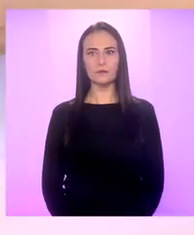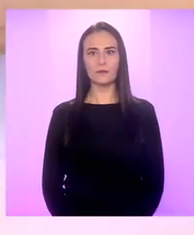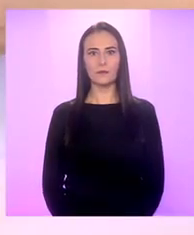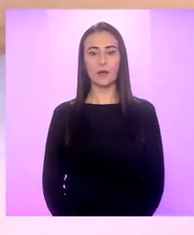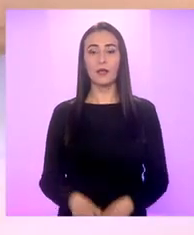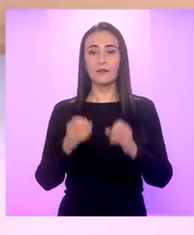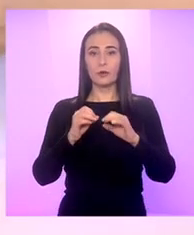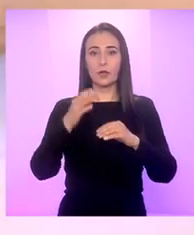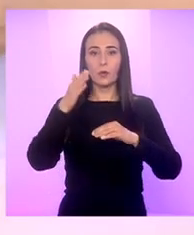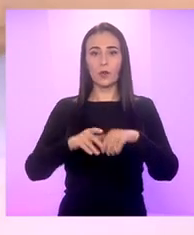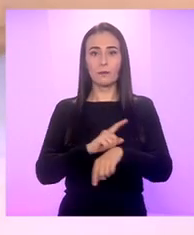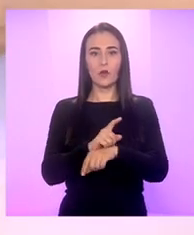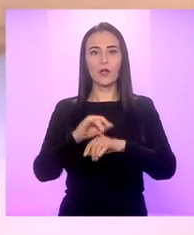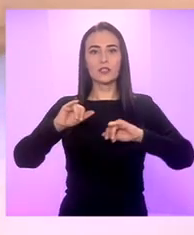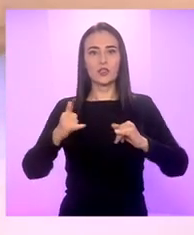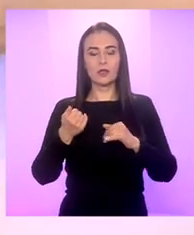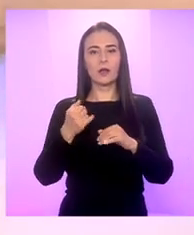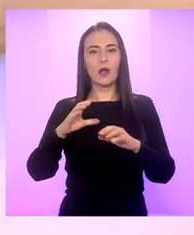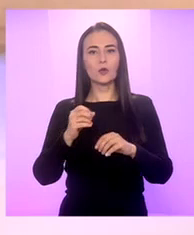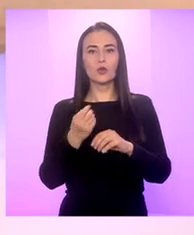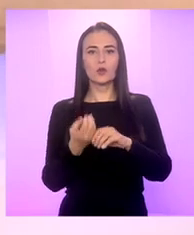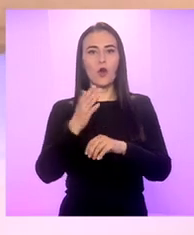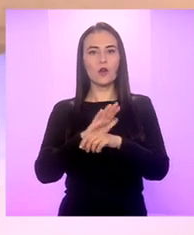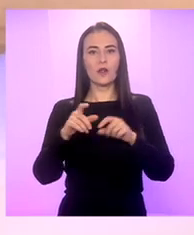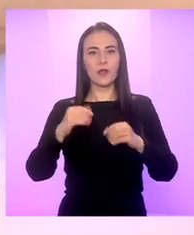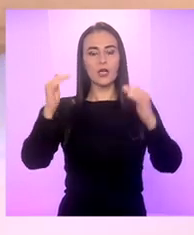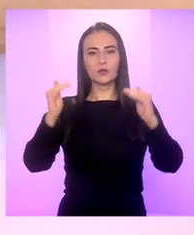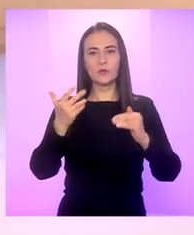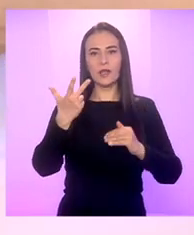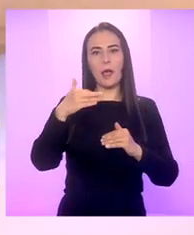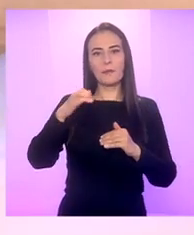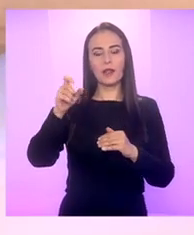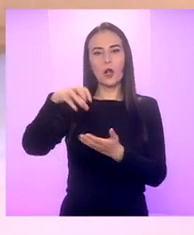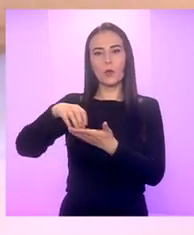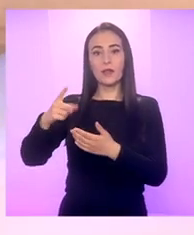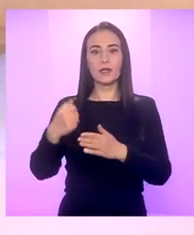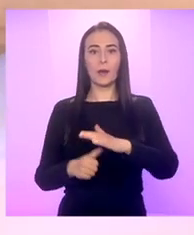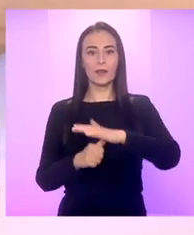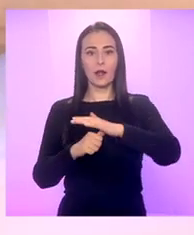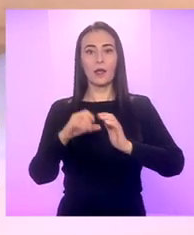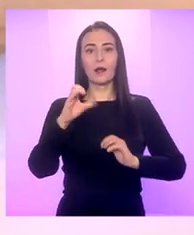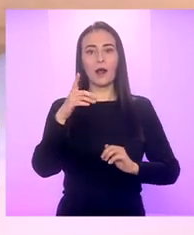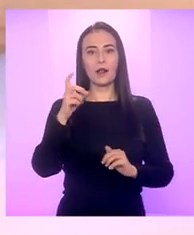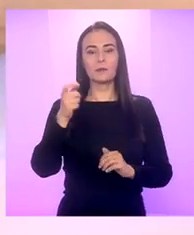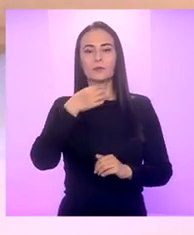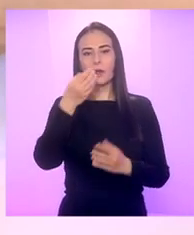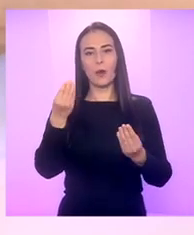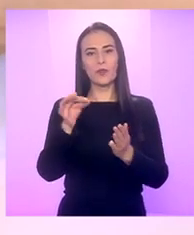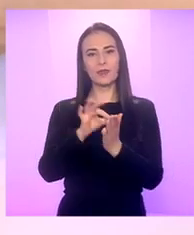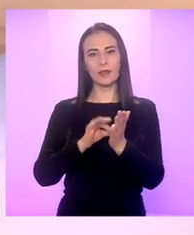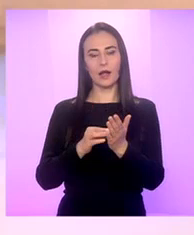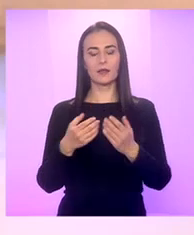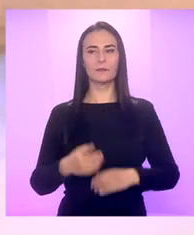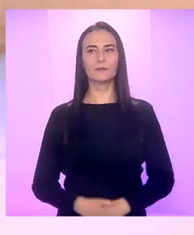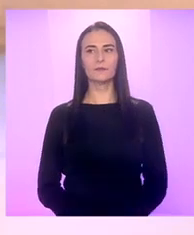psihologia de ultimă oră acum incidența cazurilor noi de coronavirus a scăzut sub trei la Mia de locuitori în capitală Carla Tanasie vine cu toate